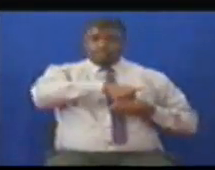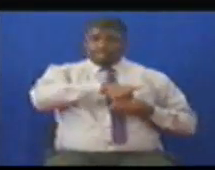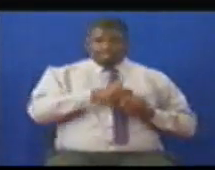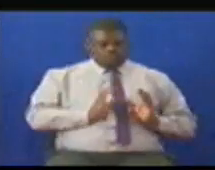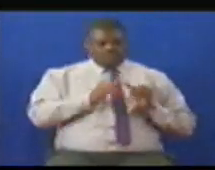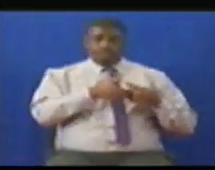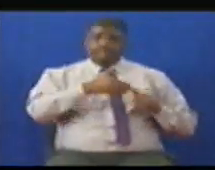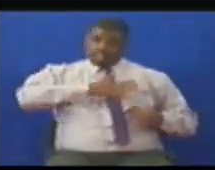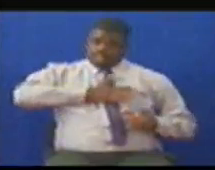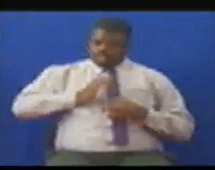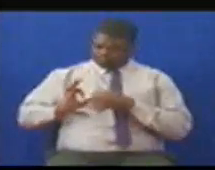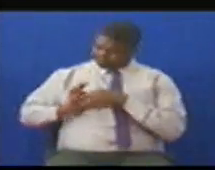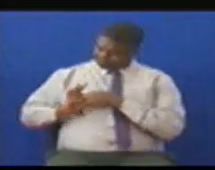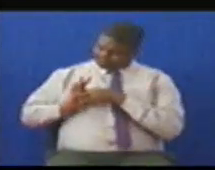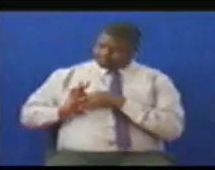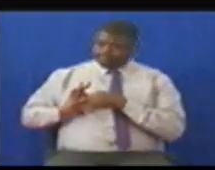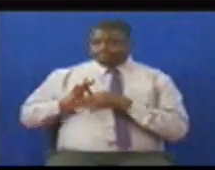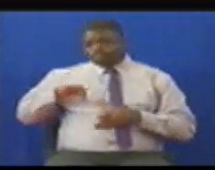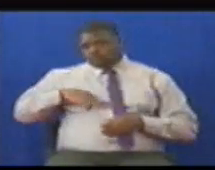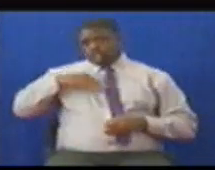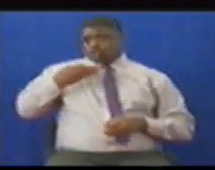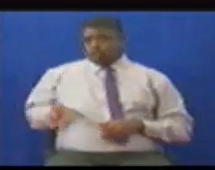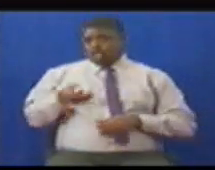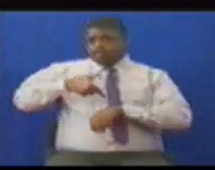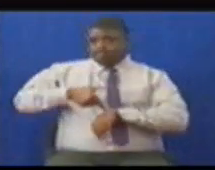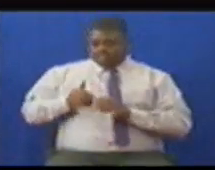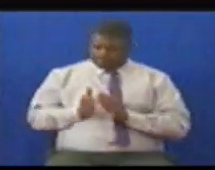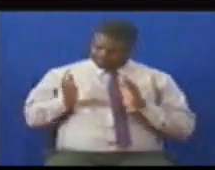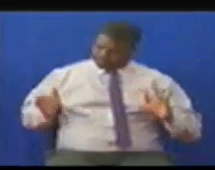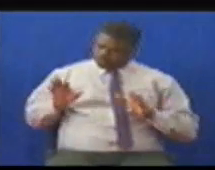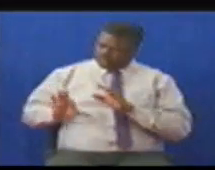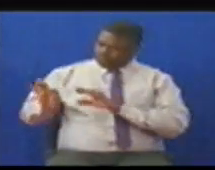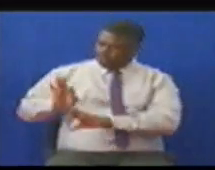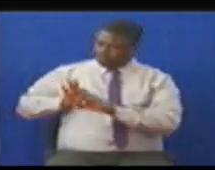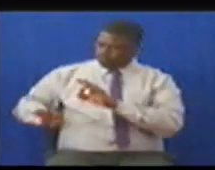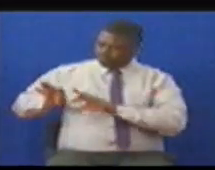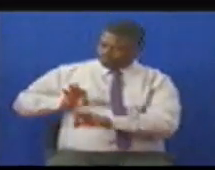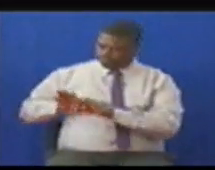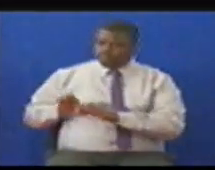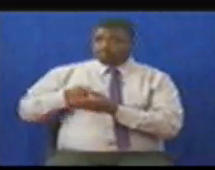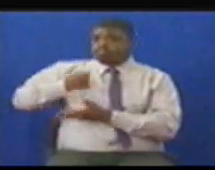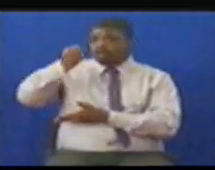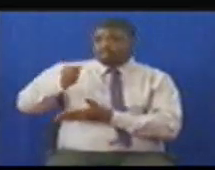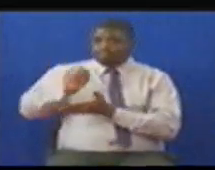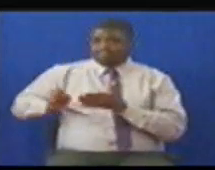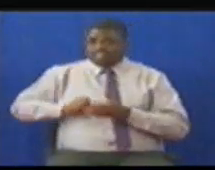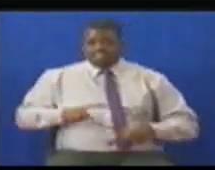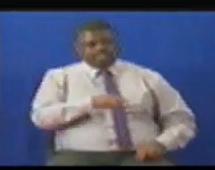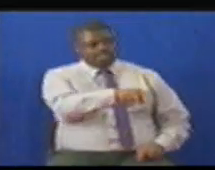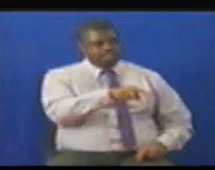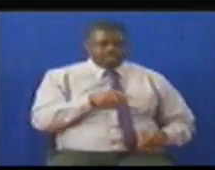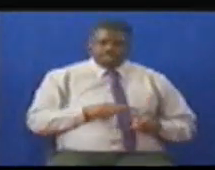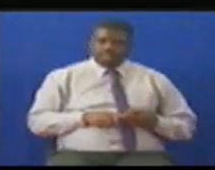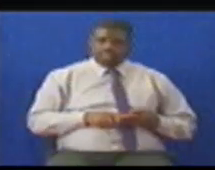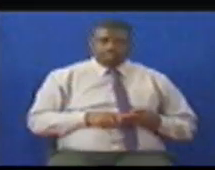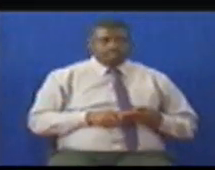kwa ushirikiano na jinsi walivyojitoa kikamilifu katika kipindi chote cha uchambuzi wa bajeti ya ofisi hii hadi kufikia taarifa hii. Kwa